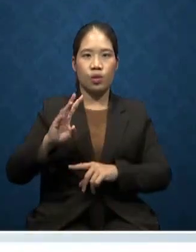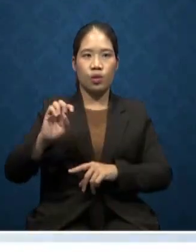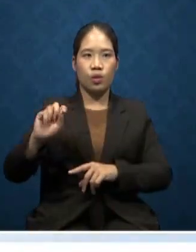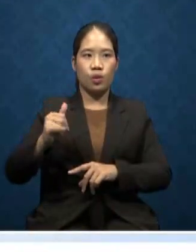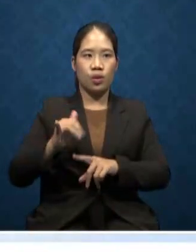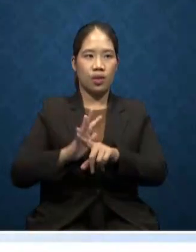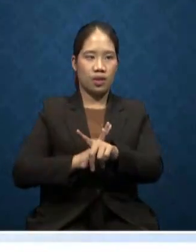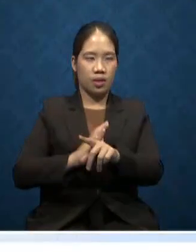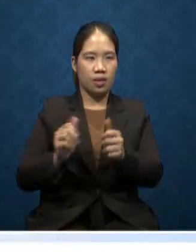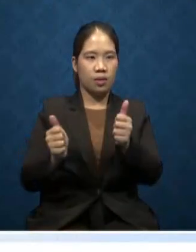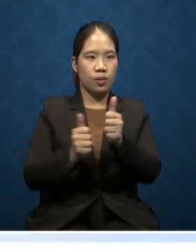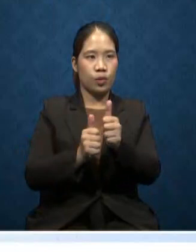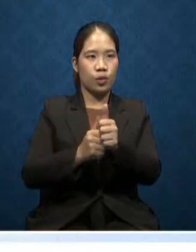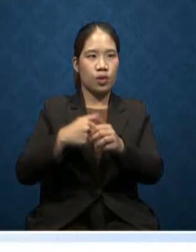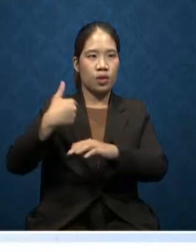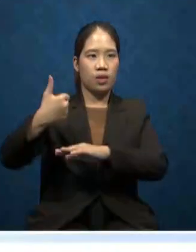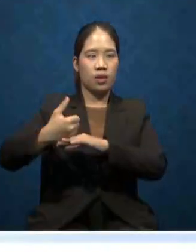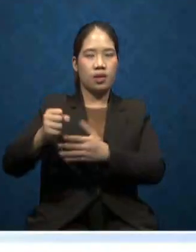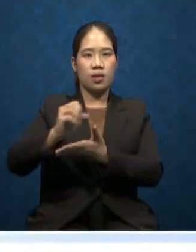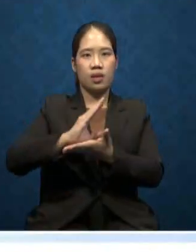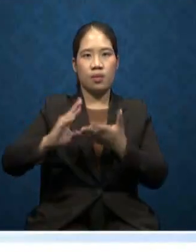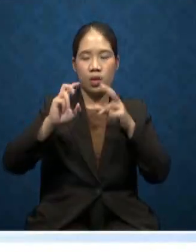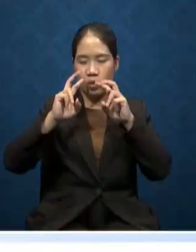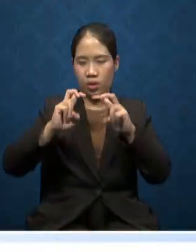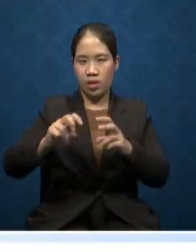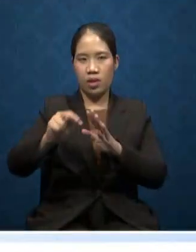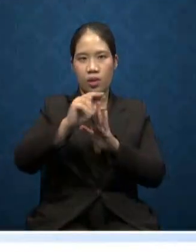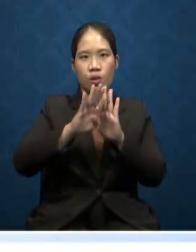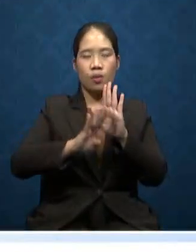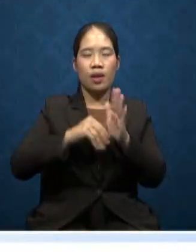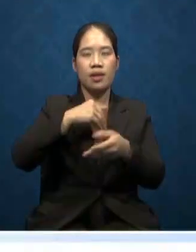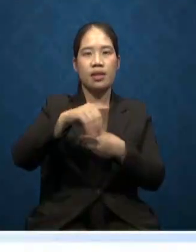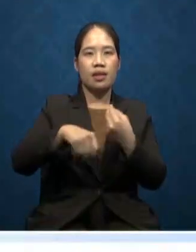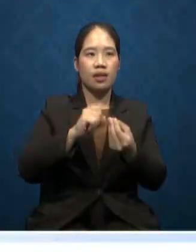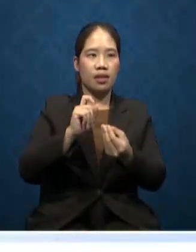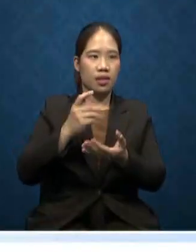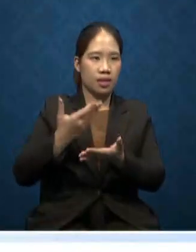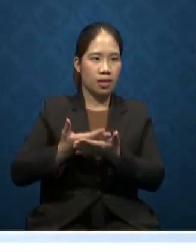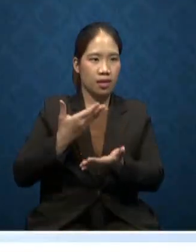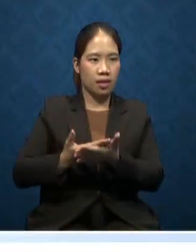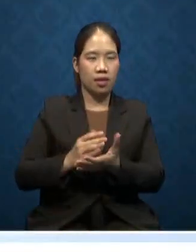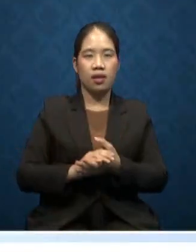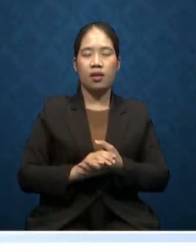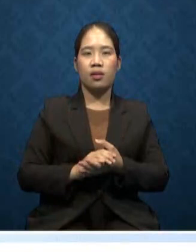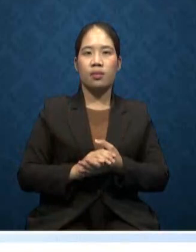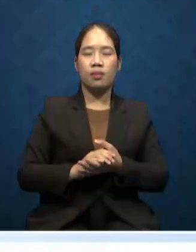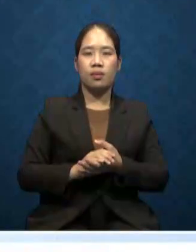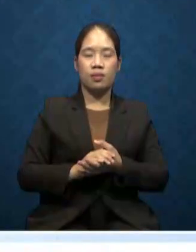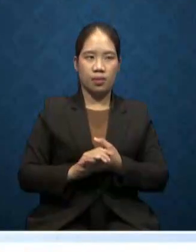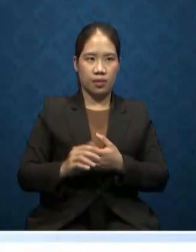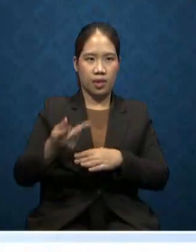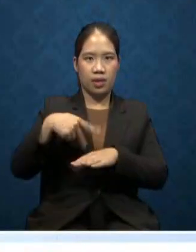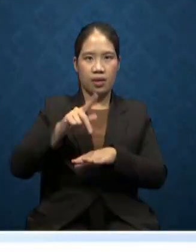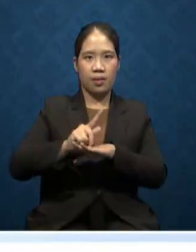พุช่วยผู้ในการสถาบวิจัย ณโยบายเศรษคด k JSONนำเรียนท่านประทาน